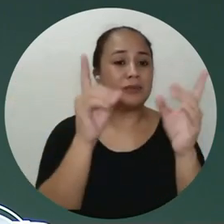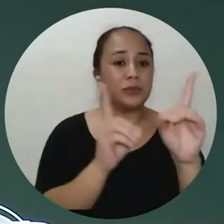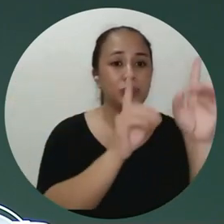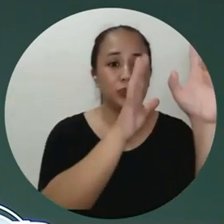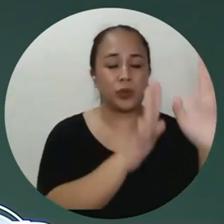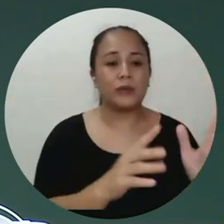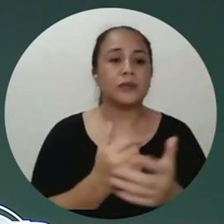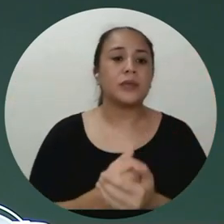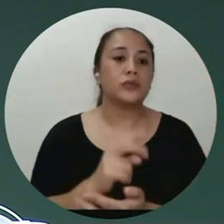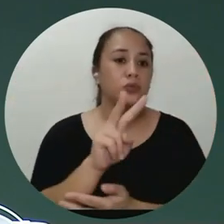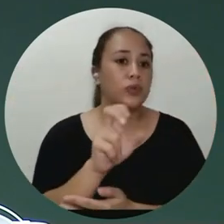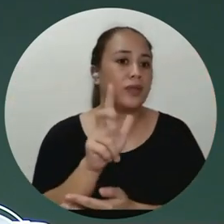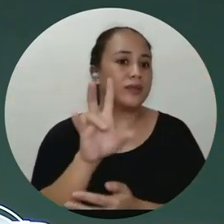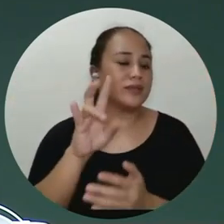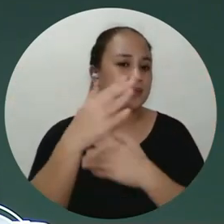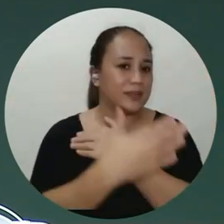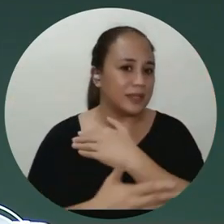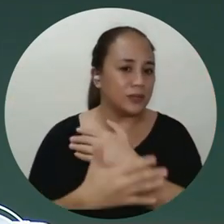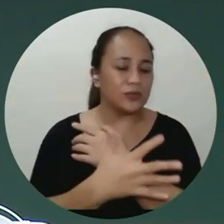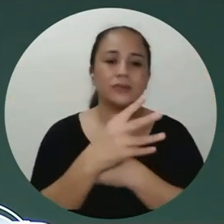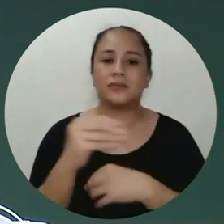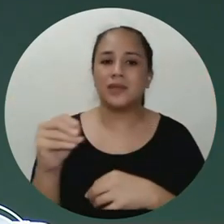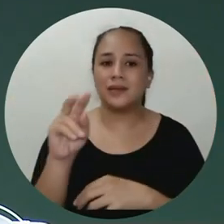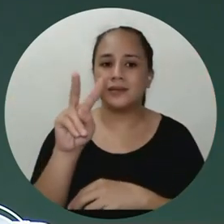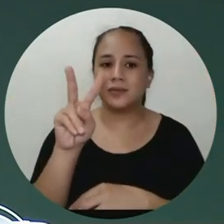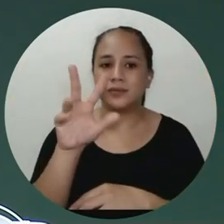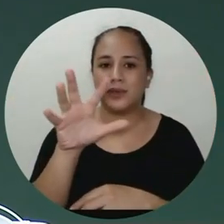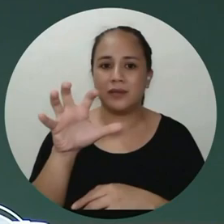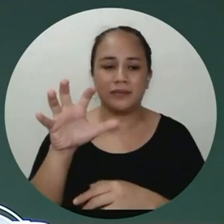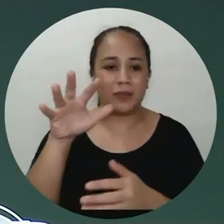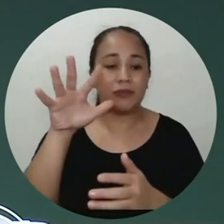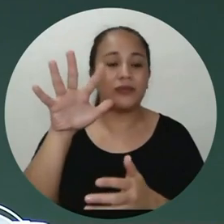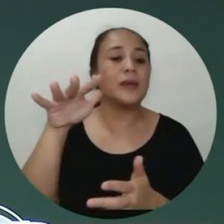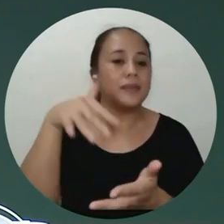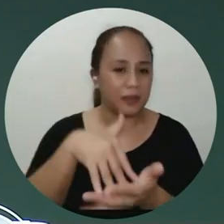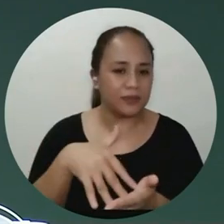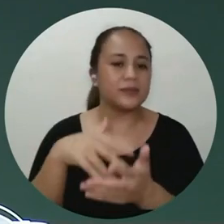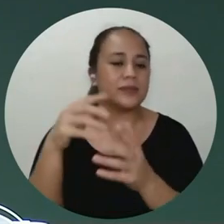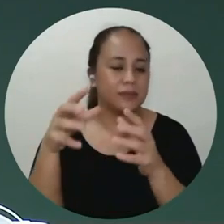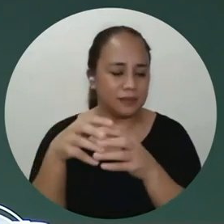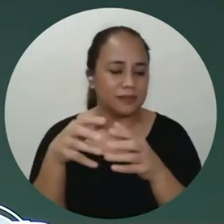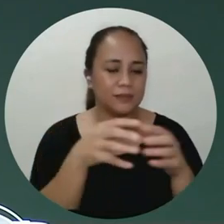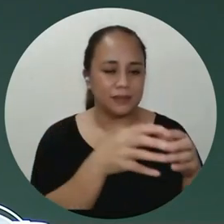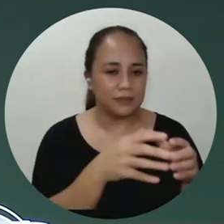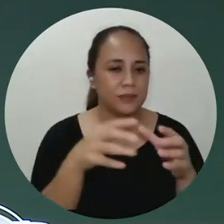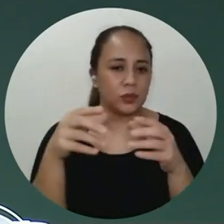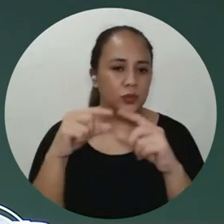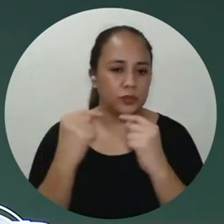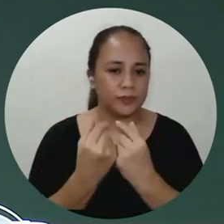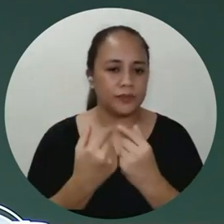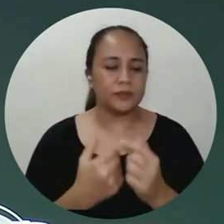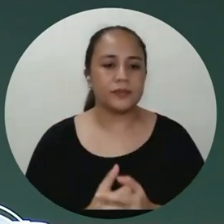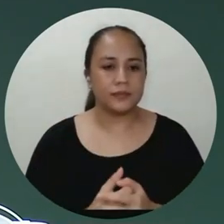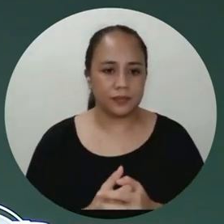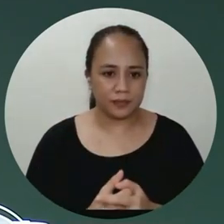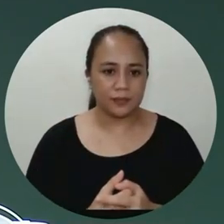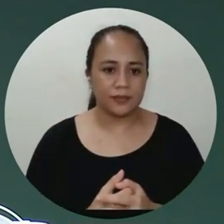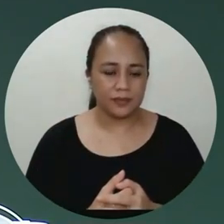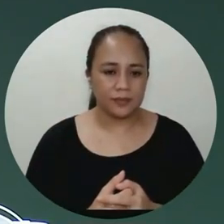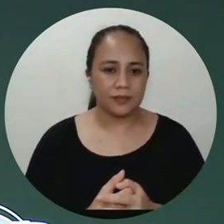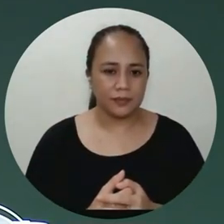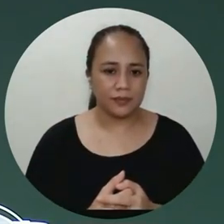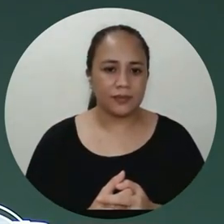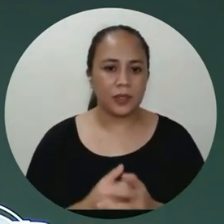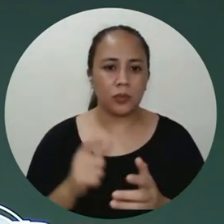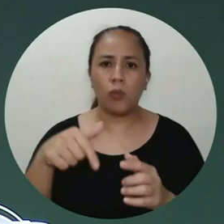and the 5,000 people groups. 이런 영적인 휠이 하나님과 다 통해야 돼요. So you must have this kind of communication and connection with